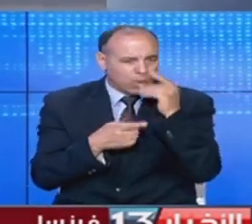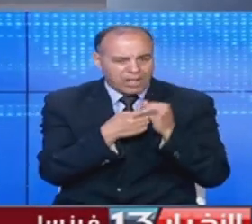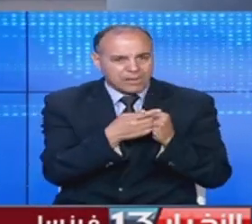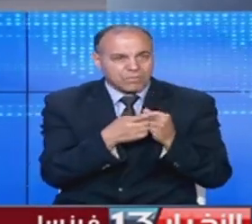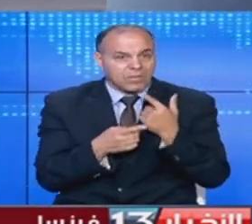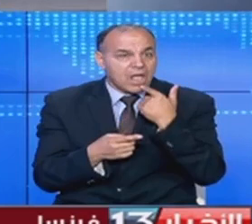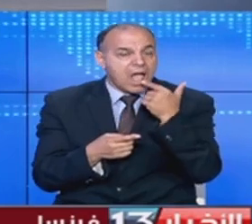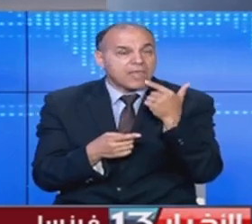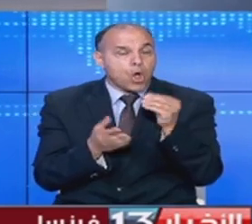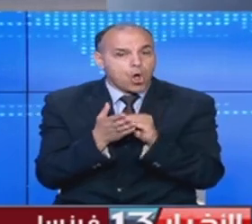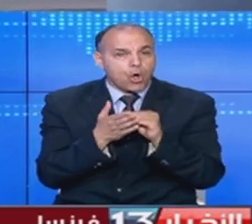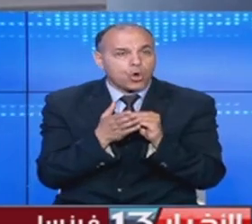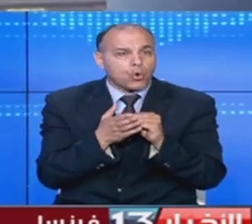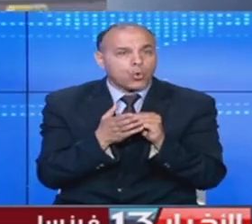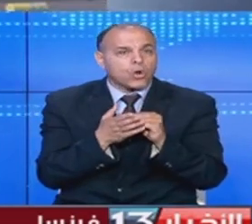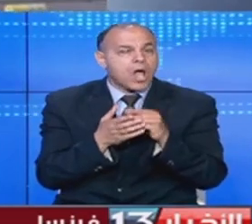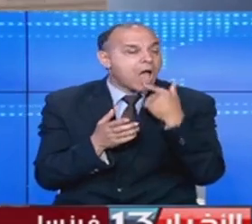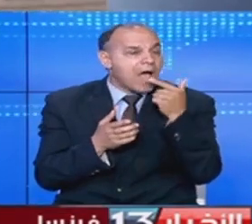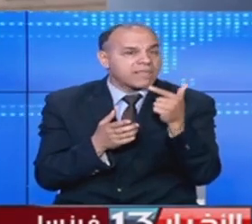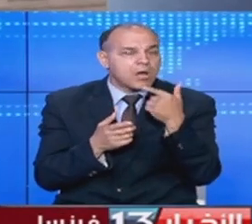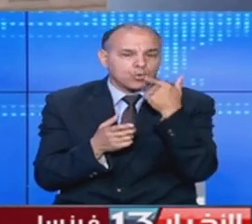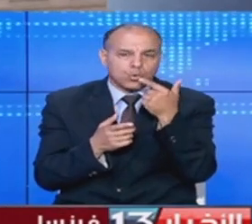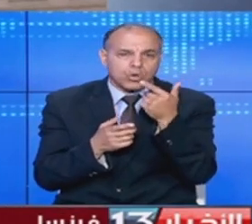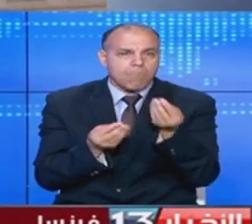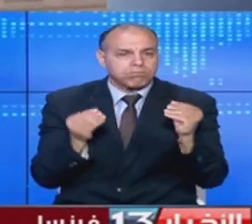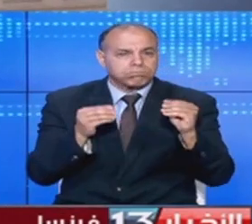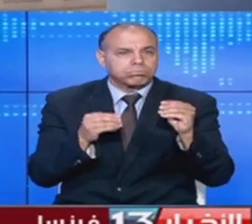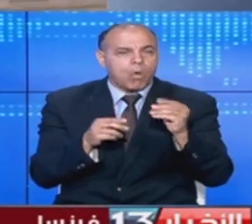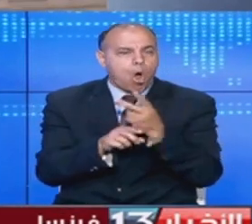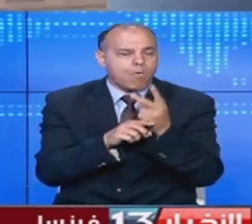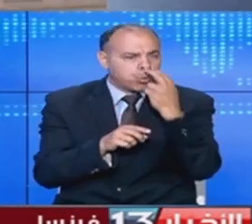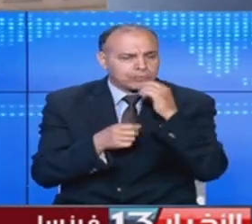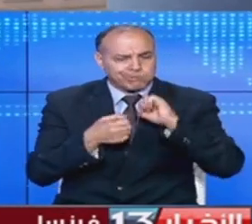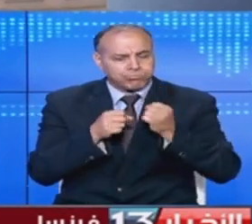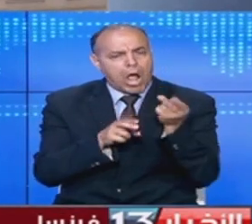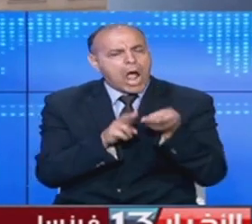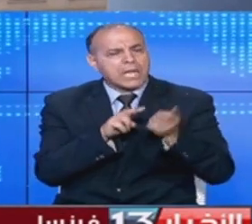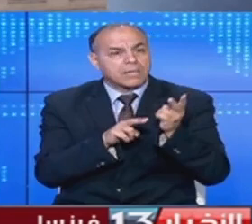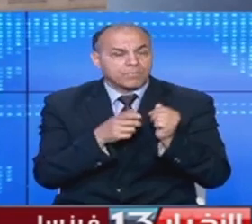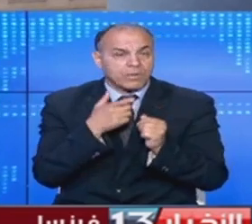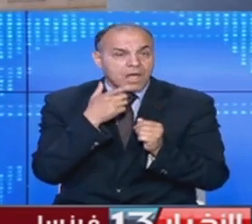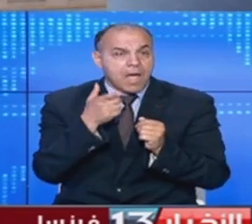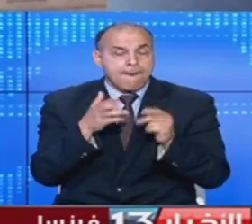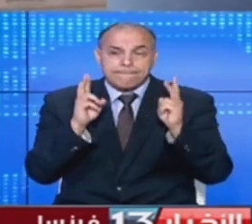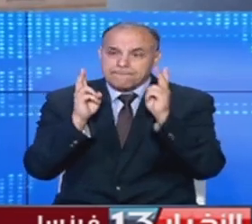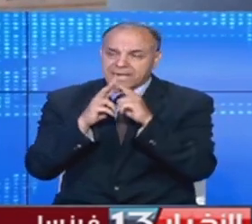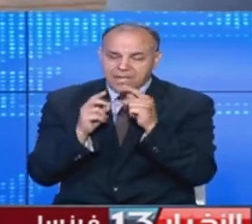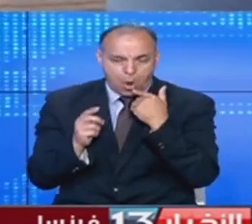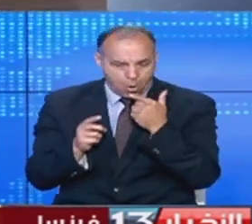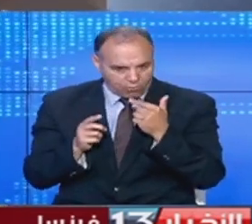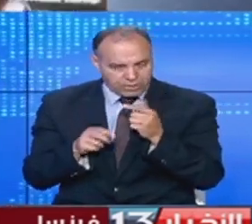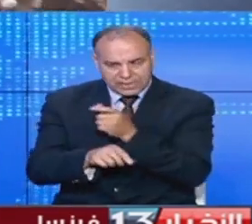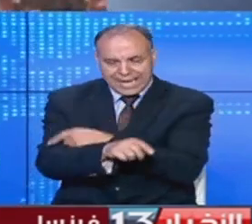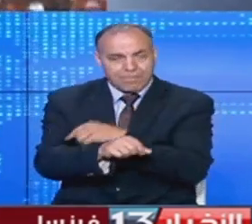فلويد، وكذلك إثر ما تردد بشأن ما وصف بزيادة حالات عنف الشرطة في البلاد. وفي باريس أوقفت